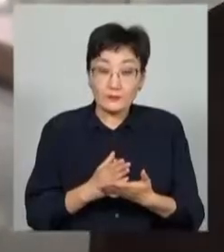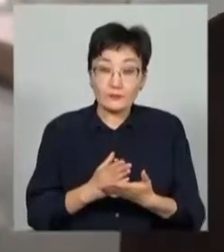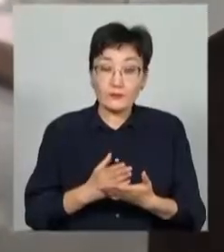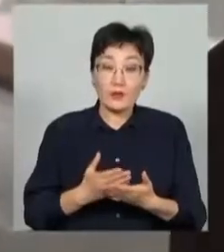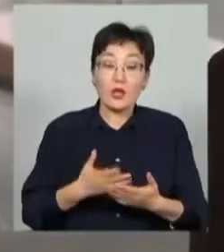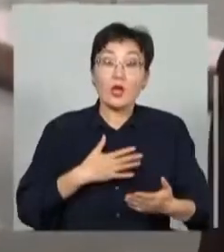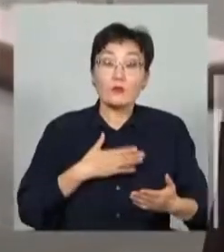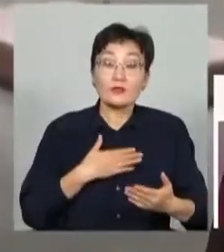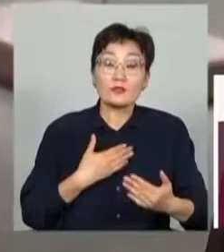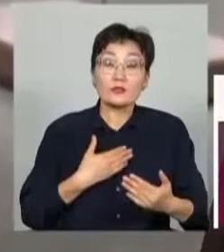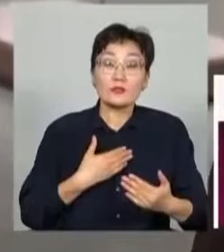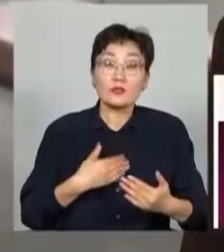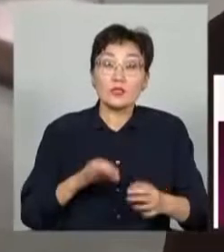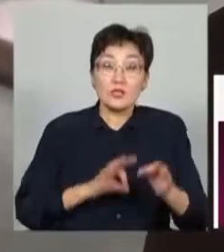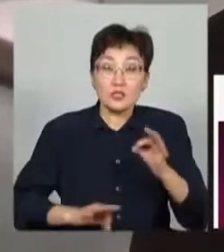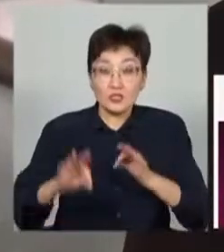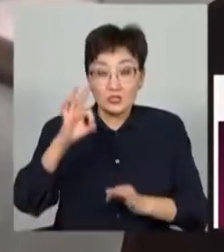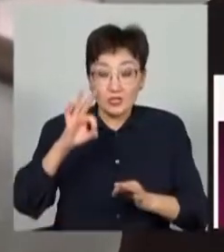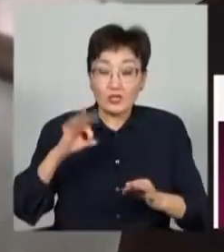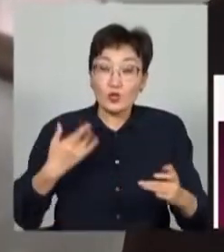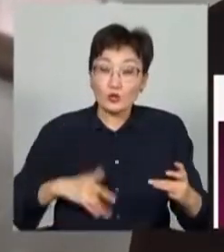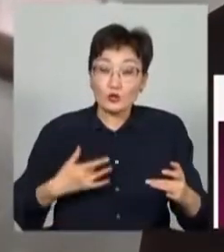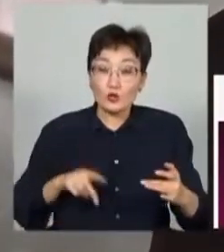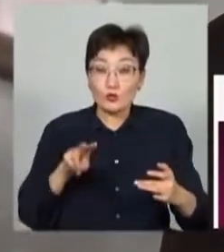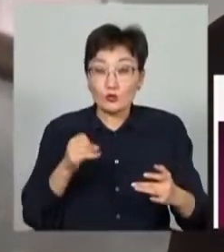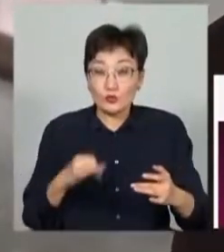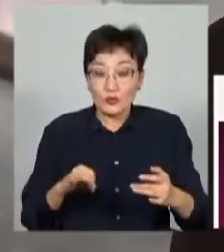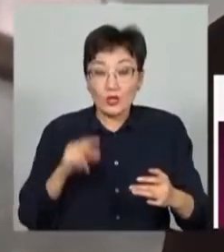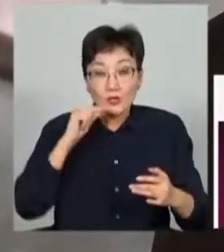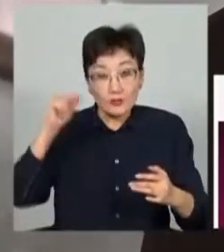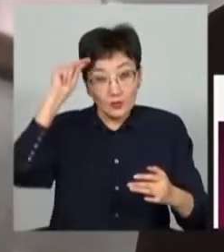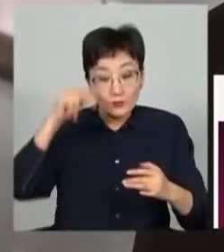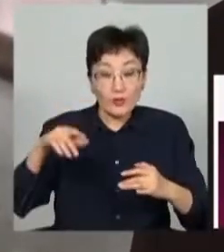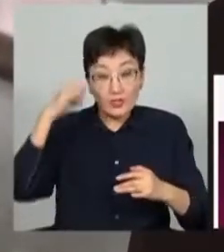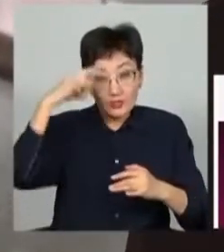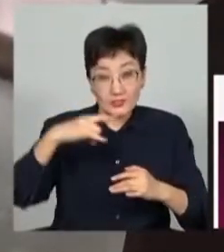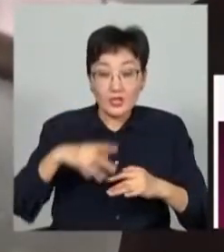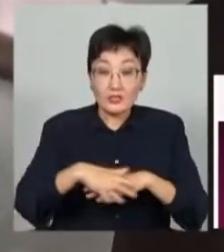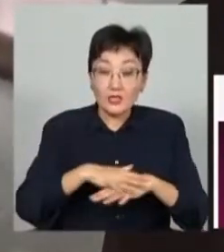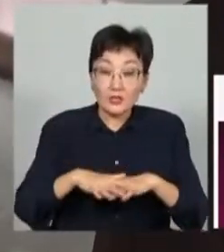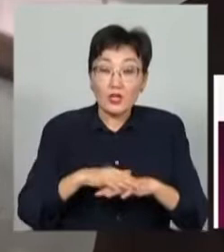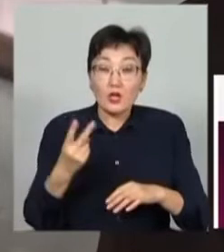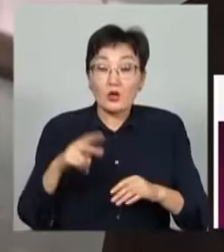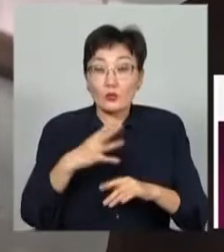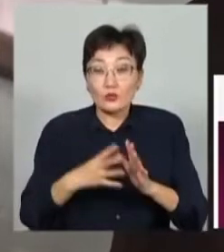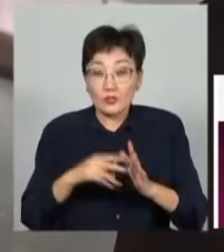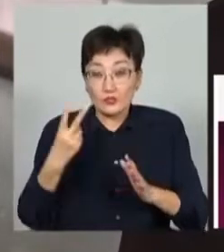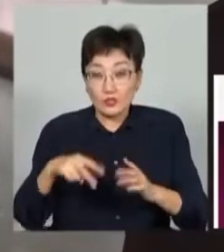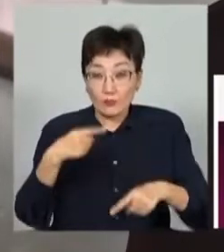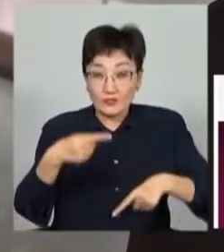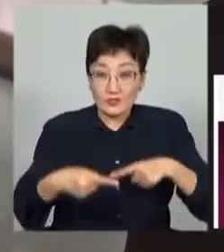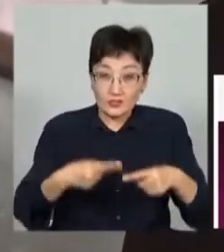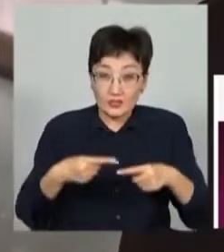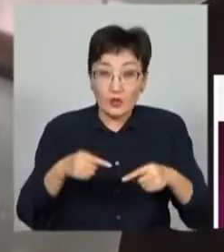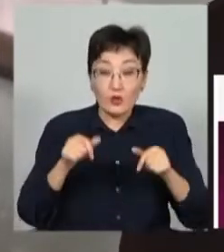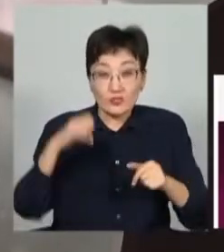Енді мен зерттеп жүрген мына шығыстың шыңырау күйлері де мына Қытай қазақтарының 19-20 ғасырдағы күйлері ғой. Енді осы күйлерді әкеп осы жерде кітап етіп